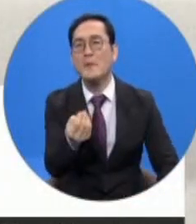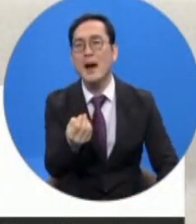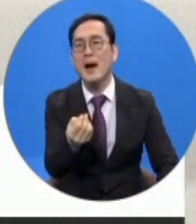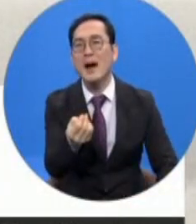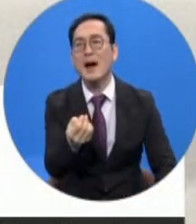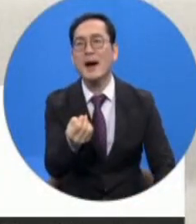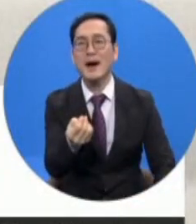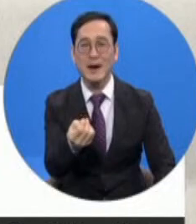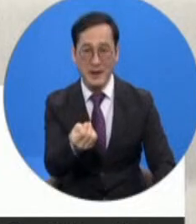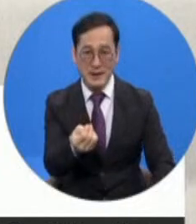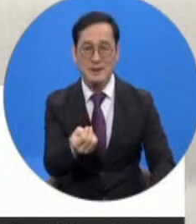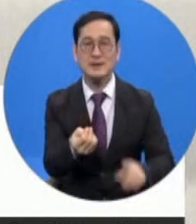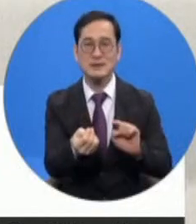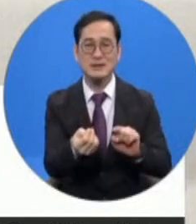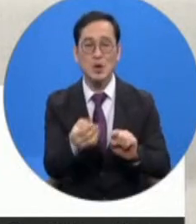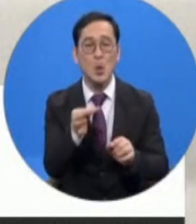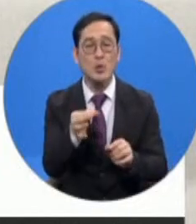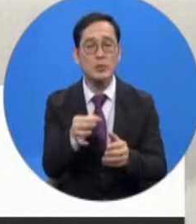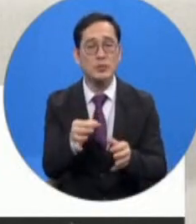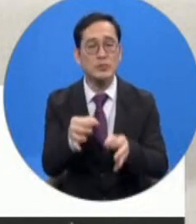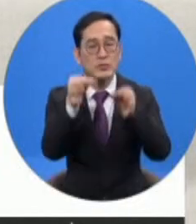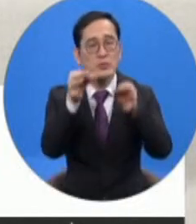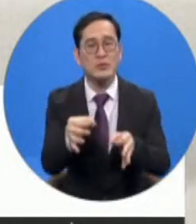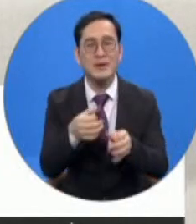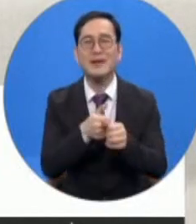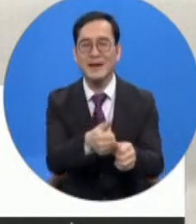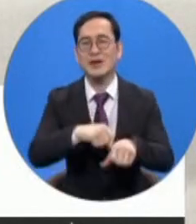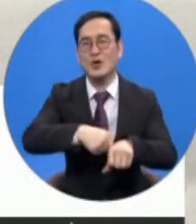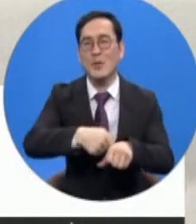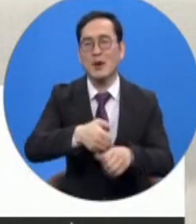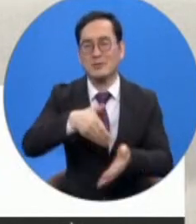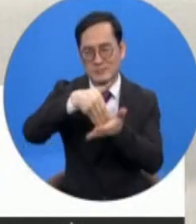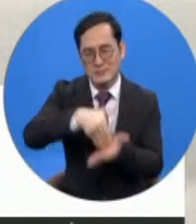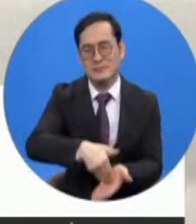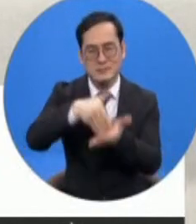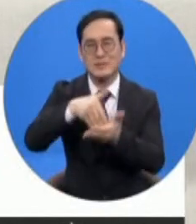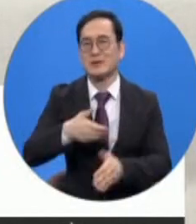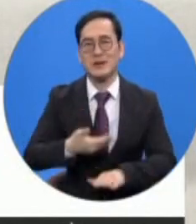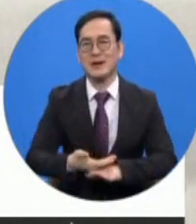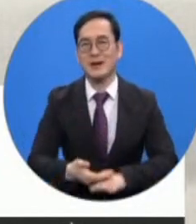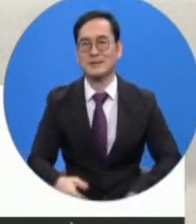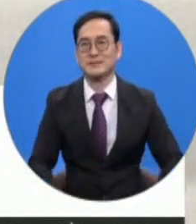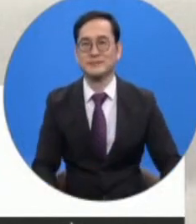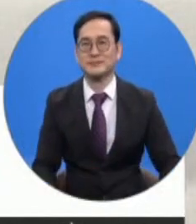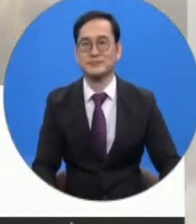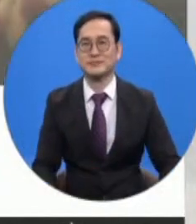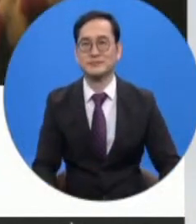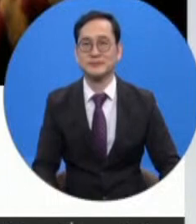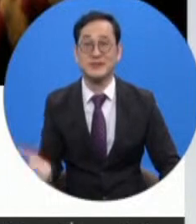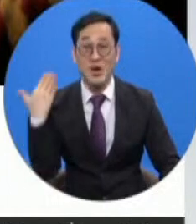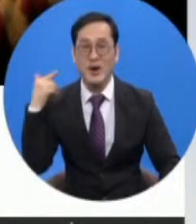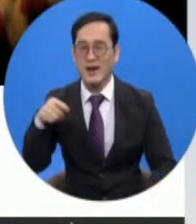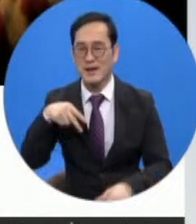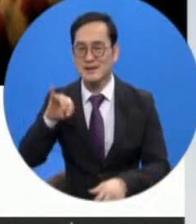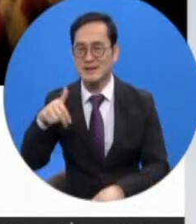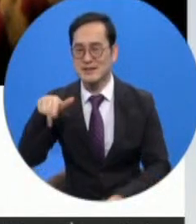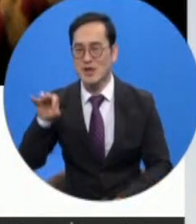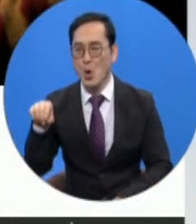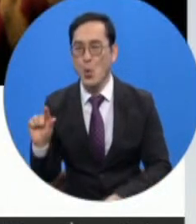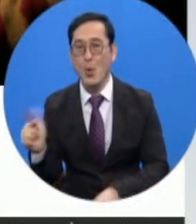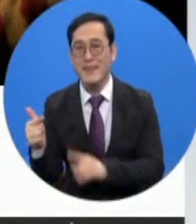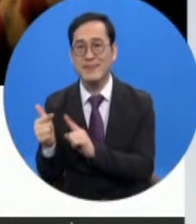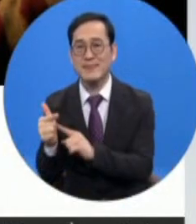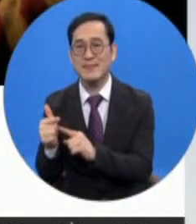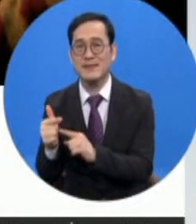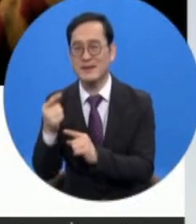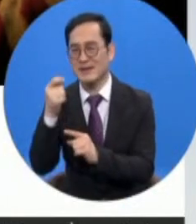컨츄리 꼬꼬였나요? 그 신정환 씨. 예. 신정환 씨가 징역 8개월에 법정 구속이 됐어요. 근데 그 이유가 첫 번째는